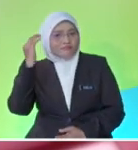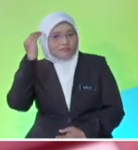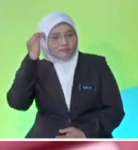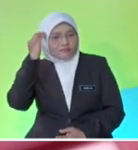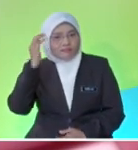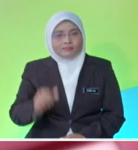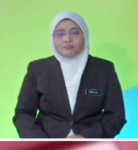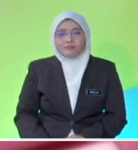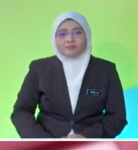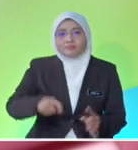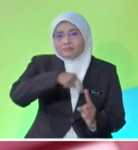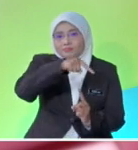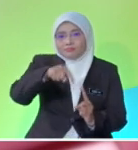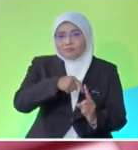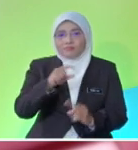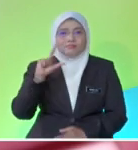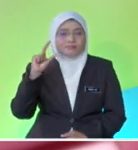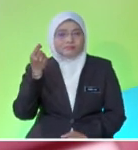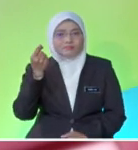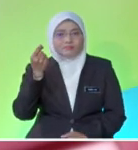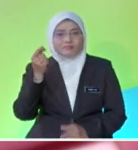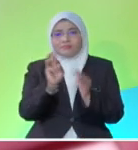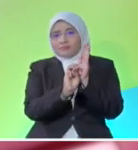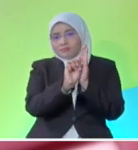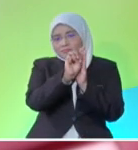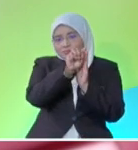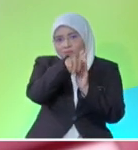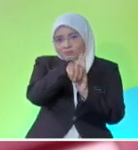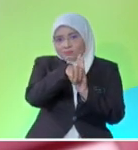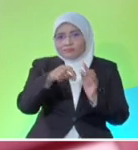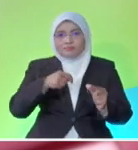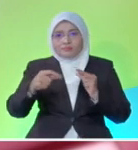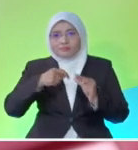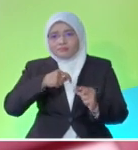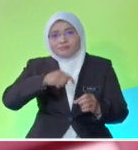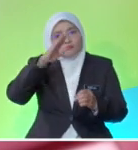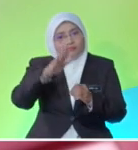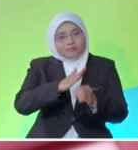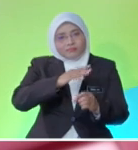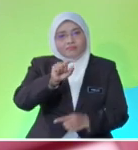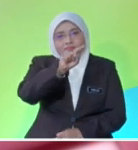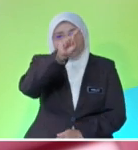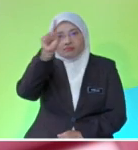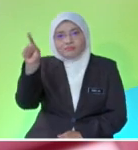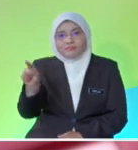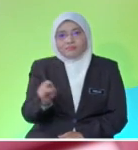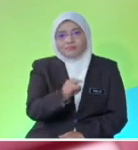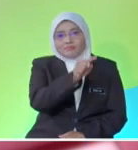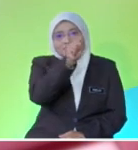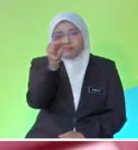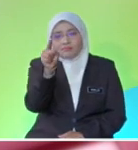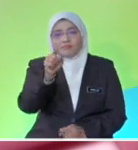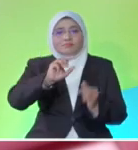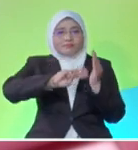pusingan lengkap, maka jarum jam akan menjadi 1 jam. 1 jam. Dia bertambah 1 jam. Dia bergerak